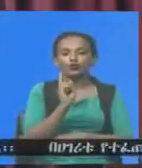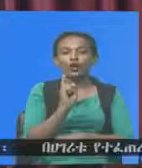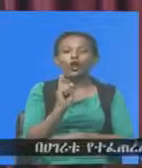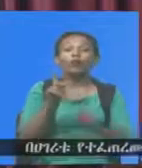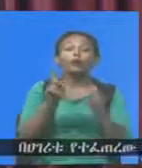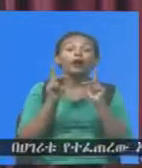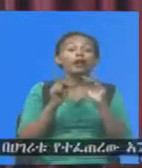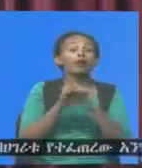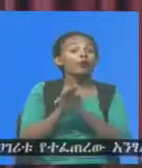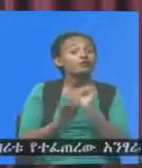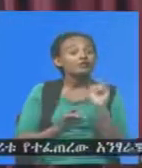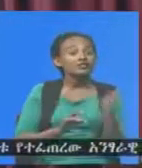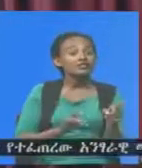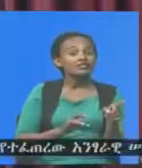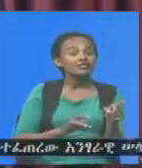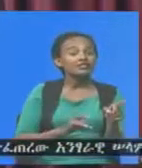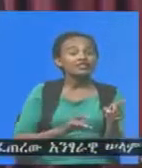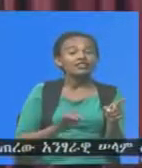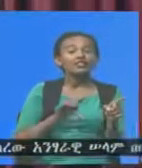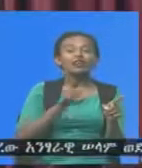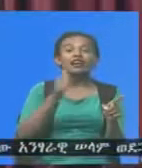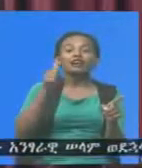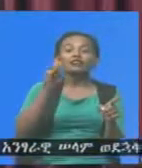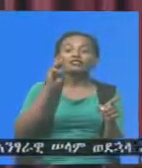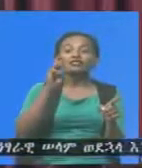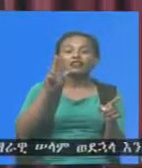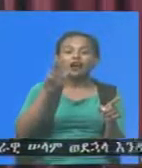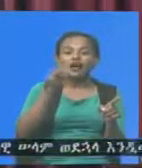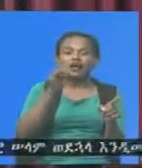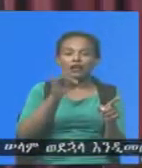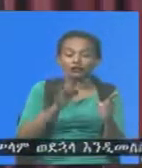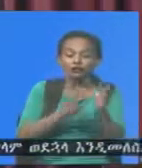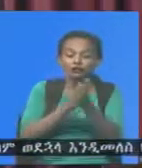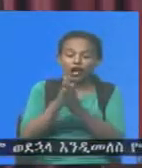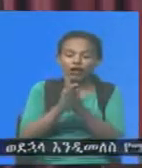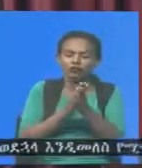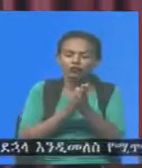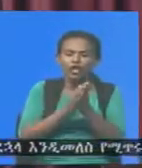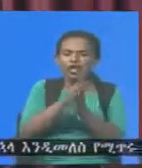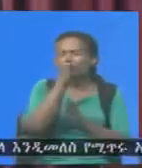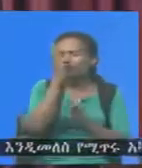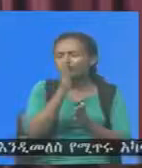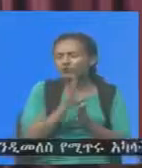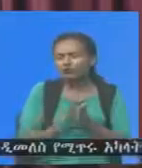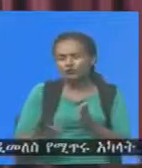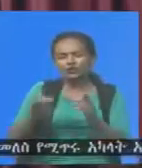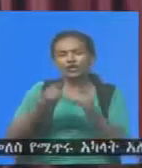ፓርላማ ውስጥ። ከእስራኤል ፍላጎት በፍጹም በተቃረነ መንገድ ማለት ነው።